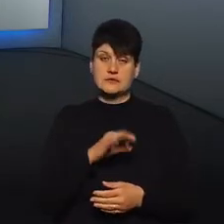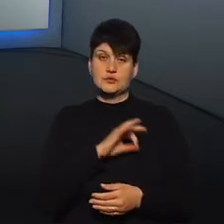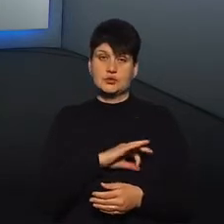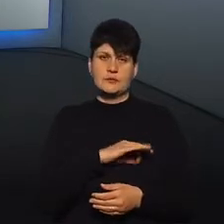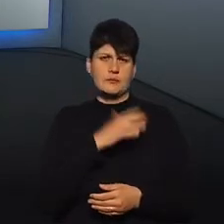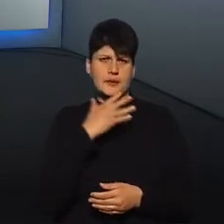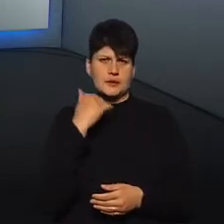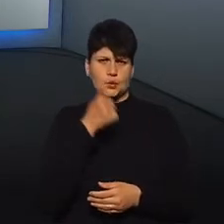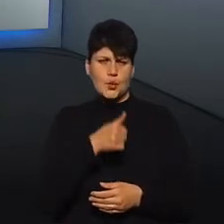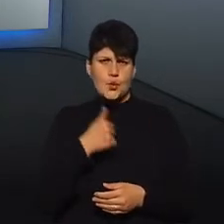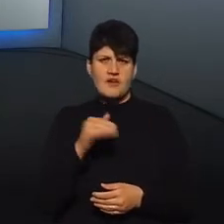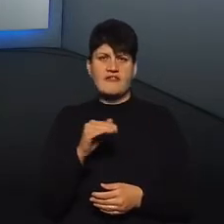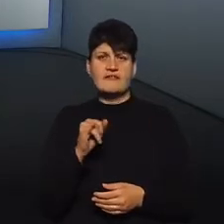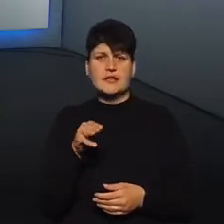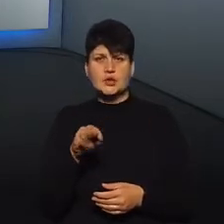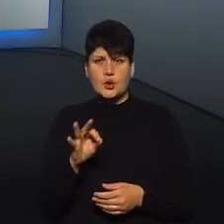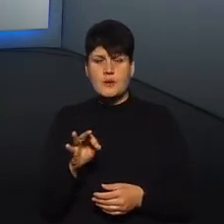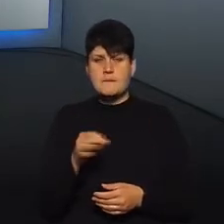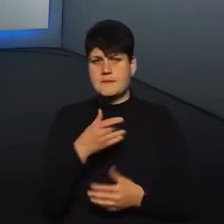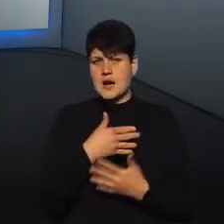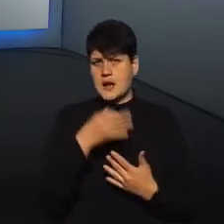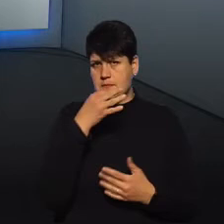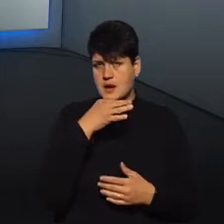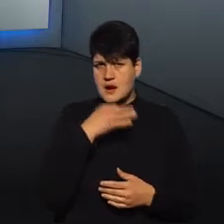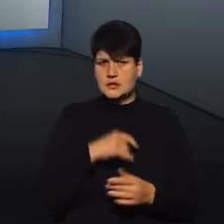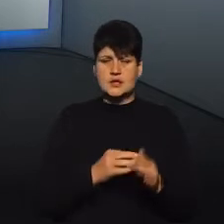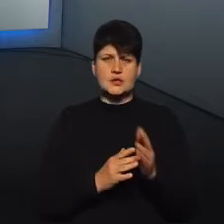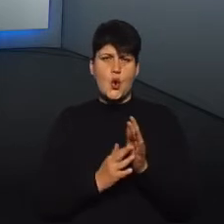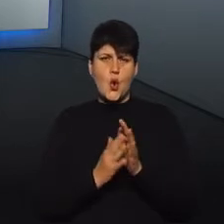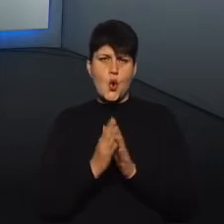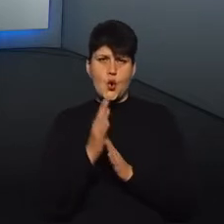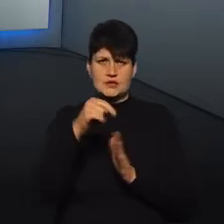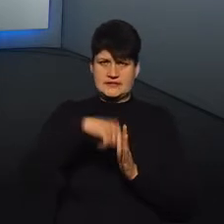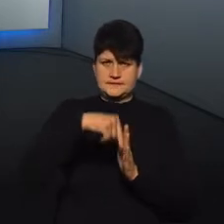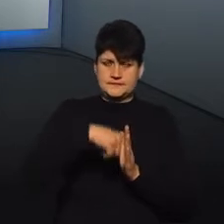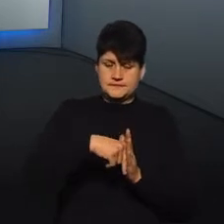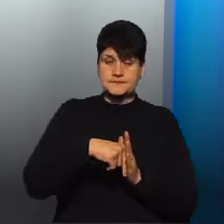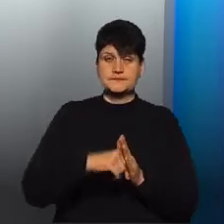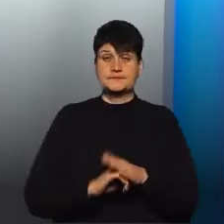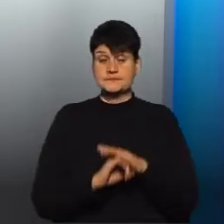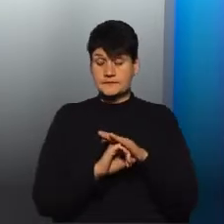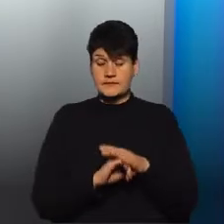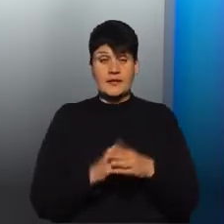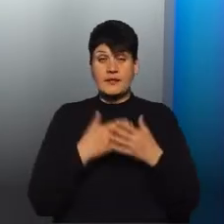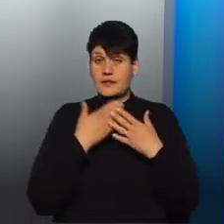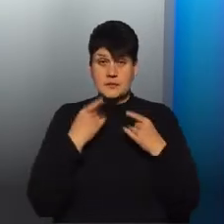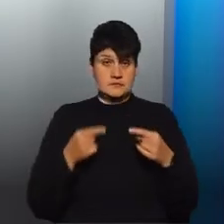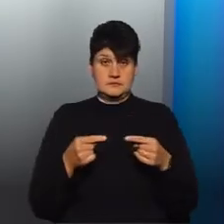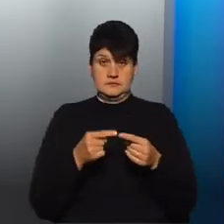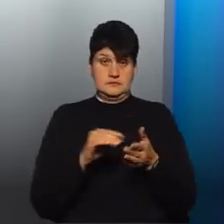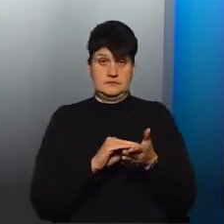і фітопрепарати, і препарати на рослинній основі. І немає таких чітких зафіксованих даних, але є